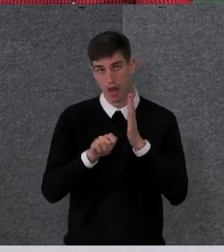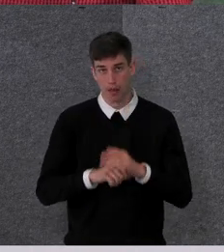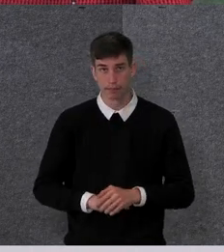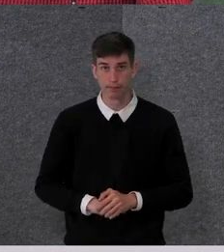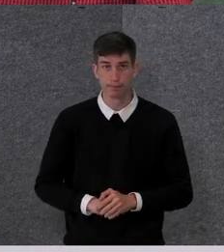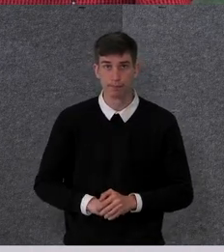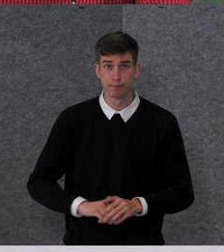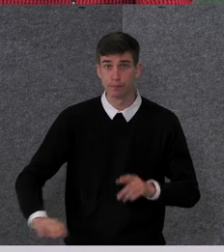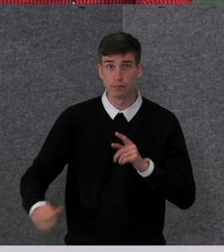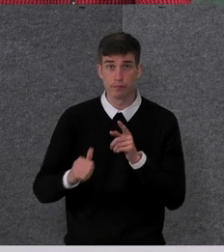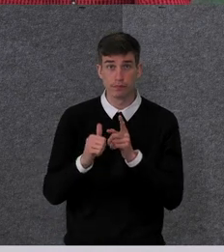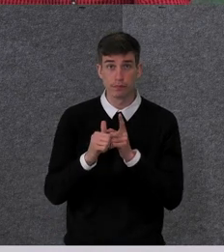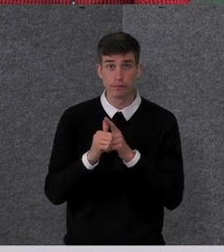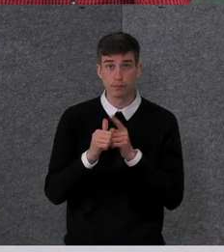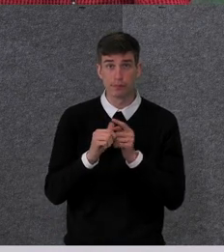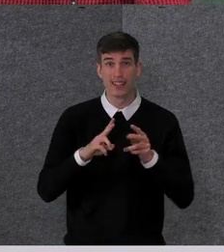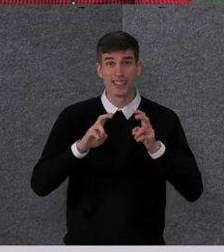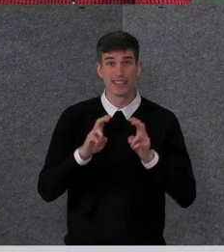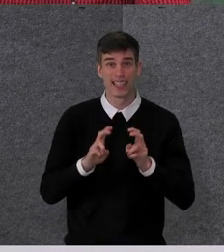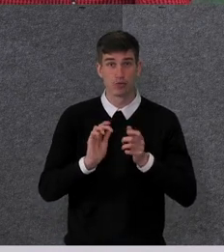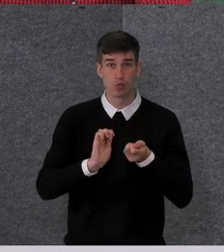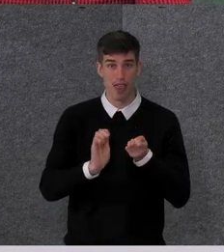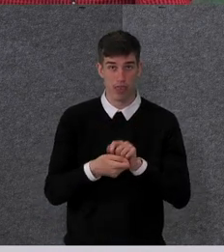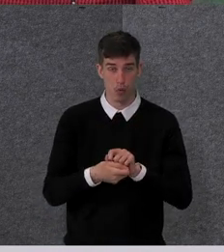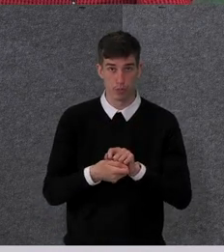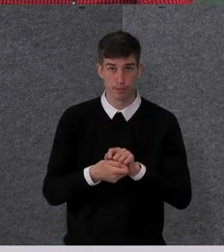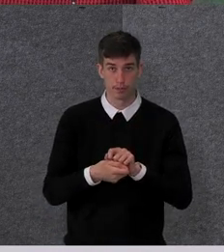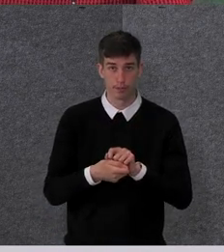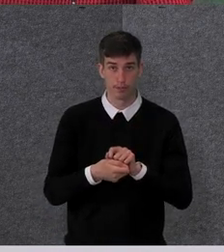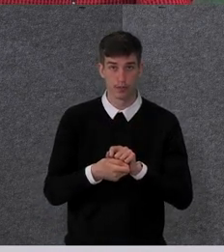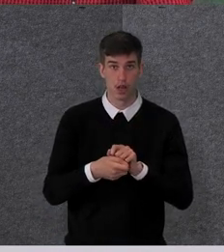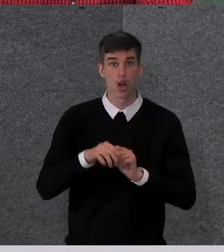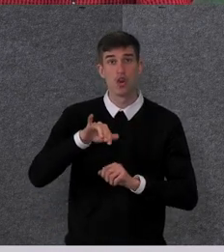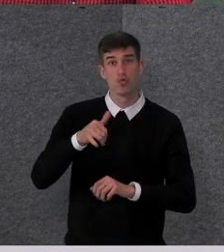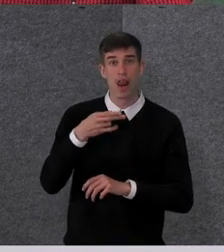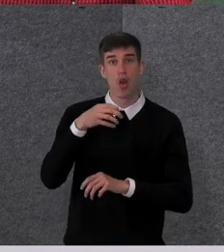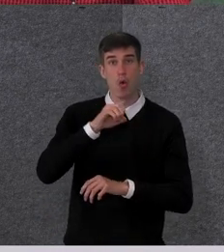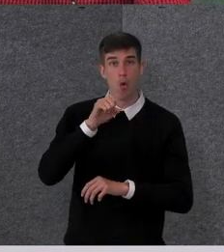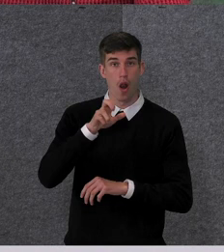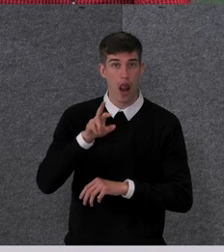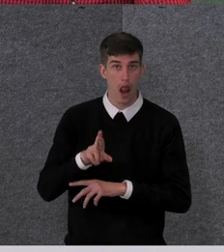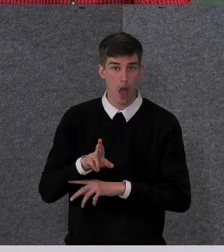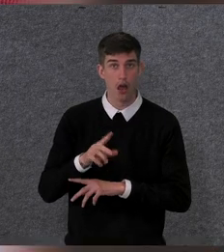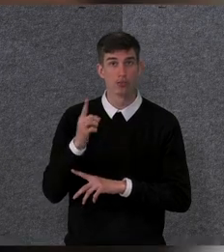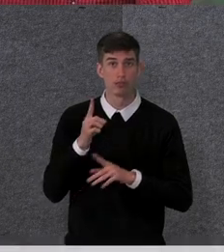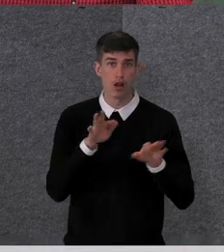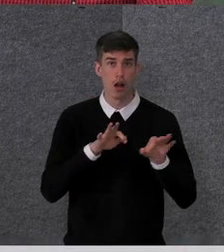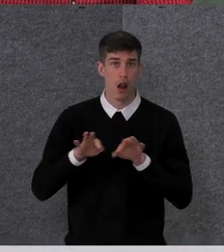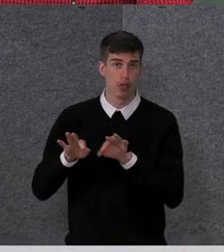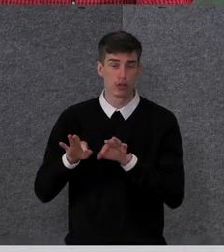Jetzt kommen wir aber erstmal zur Befassung der Satzungsänderungen. Die wird Julia Höller aus dem Landesvorstand